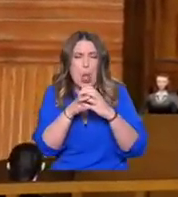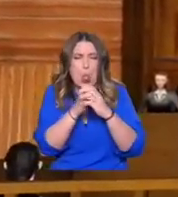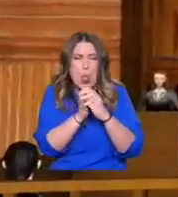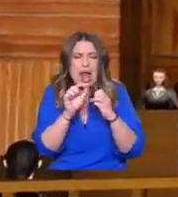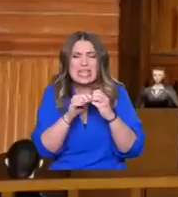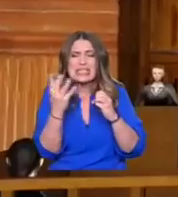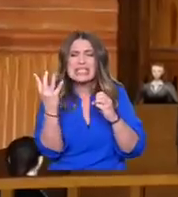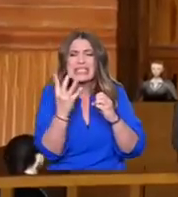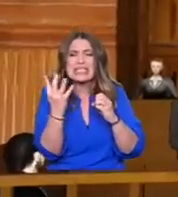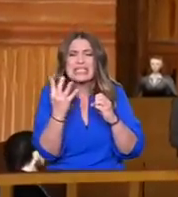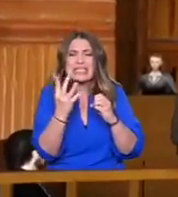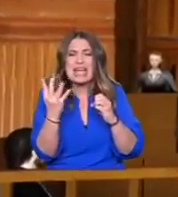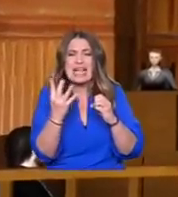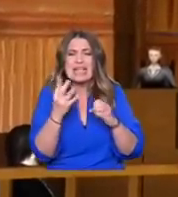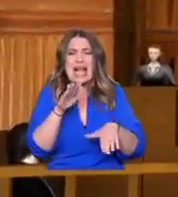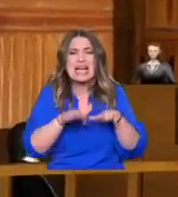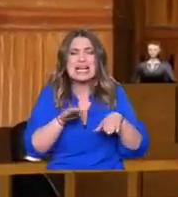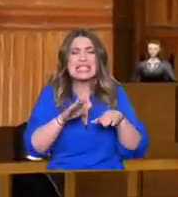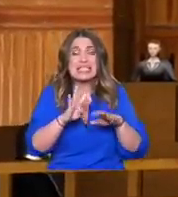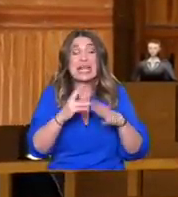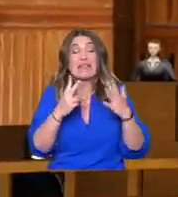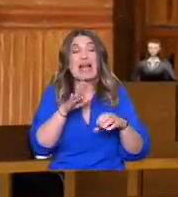1 τρίτο του κανονικού βάρους.